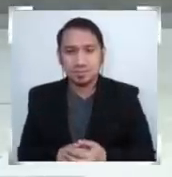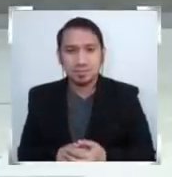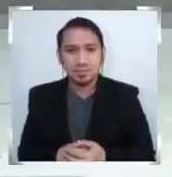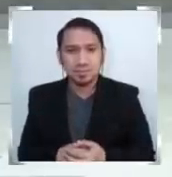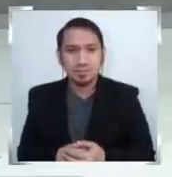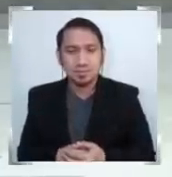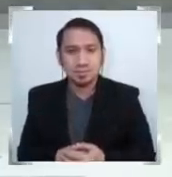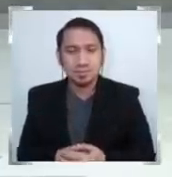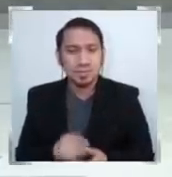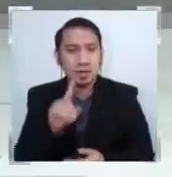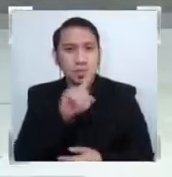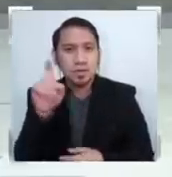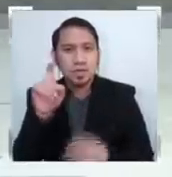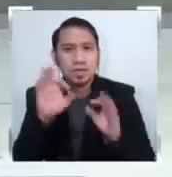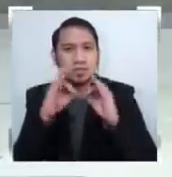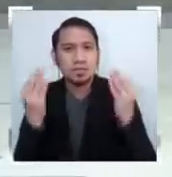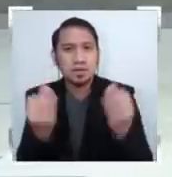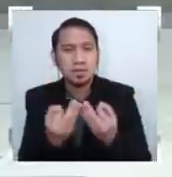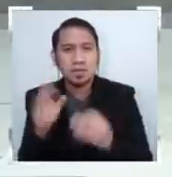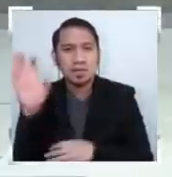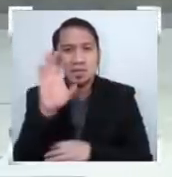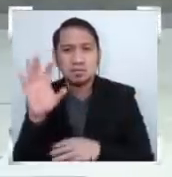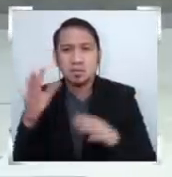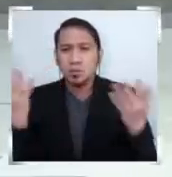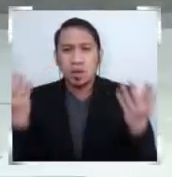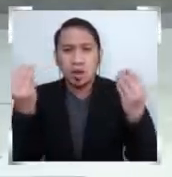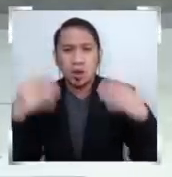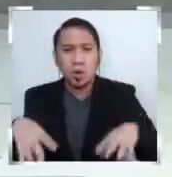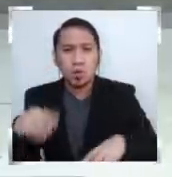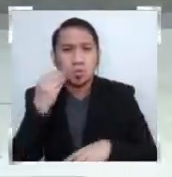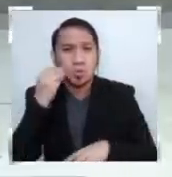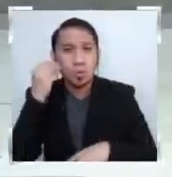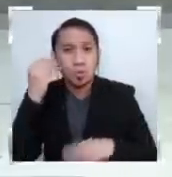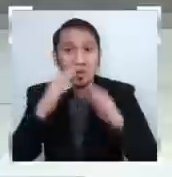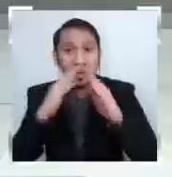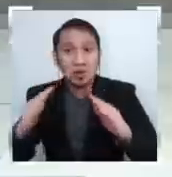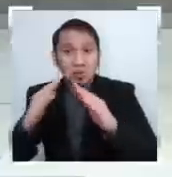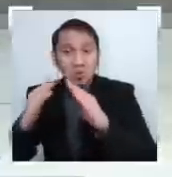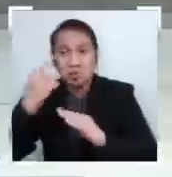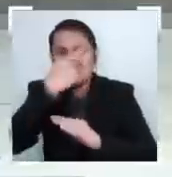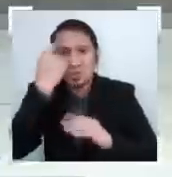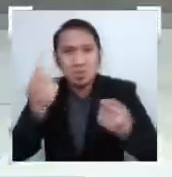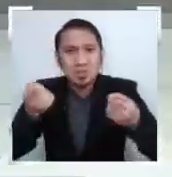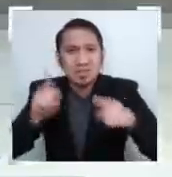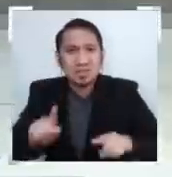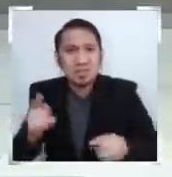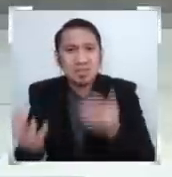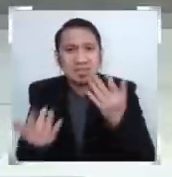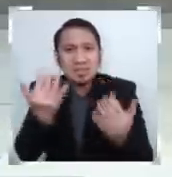Mahigit 100 pamilya ang magpapaskong walang tirahan. Kasunod yan ang pagsiklab ng magkaiwalay na sunog sa Maynila at